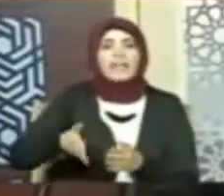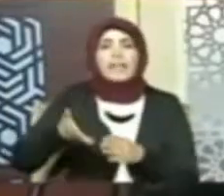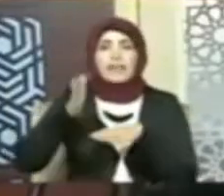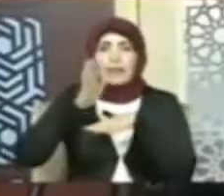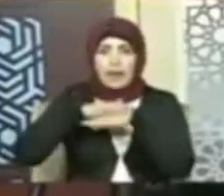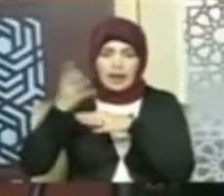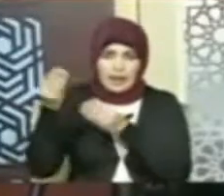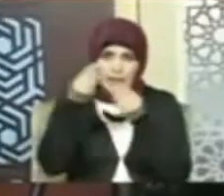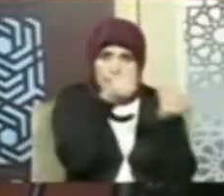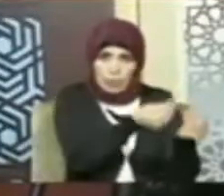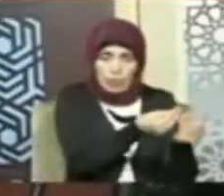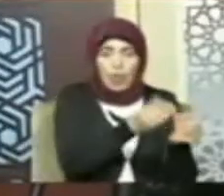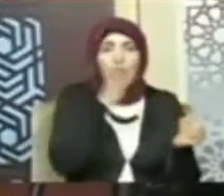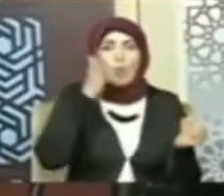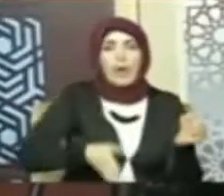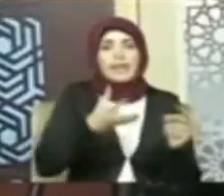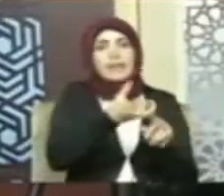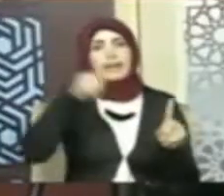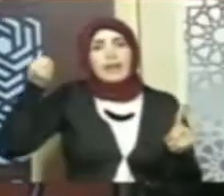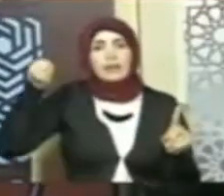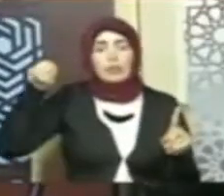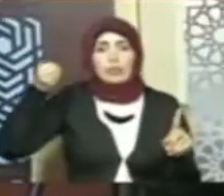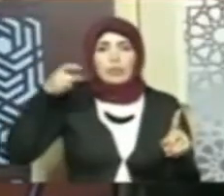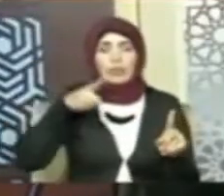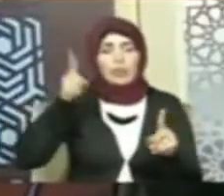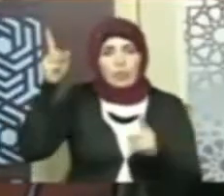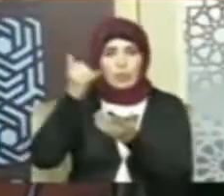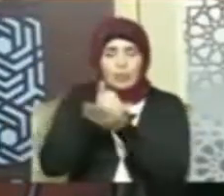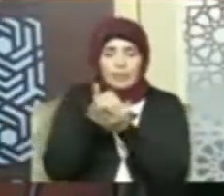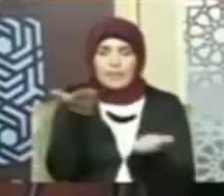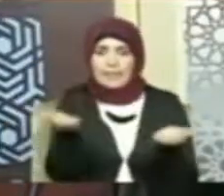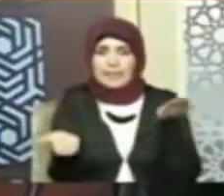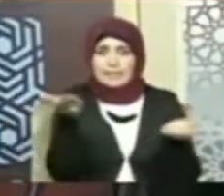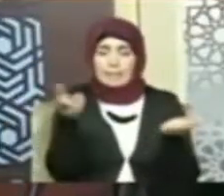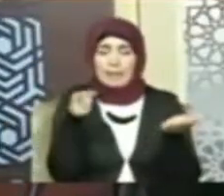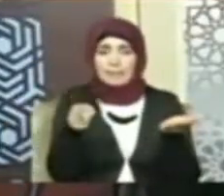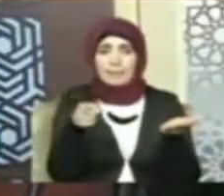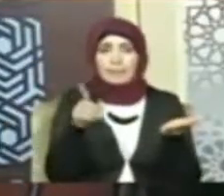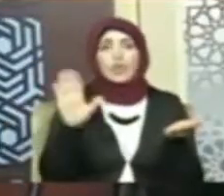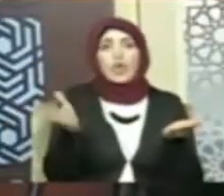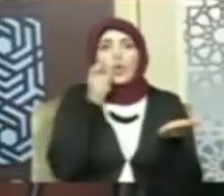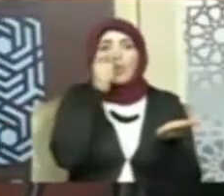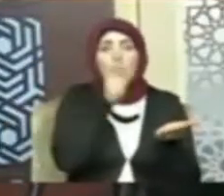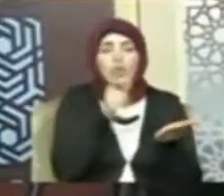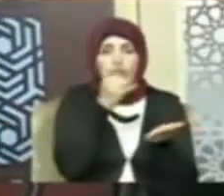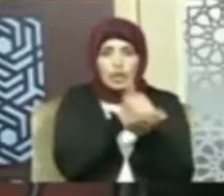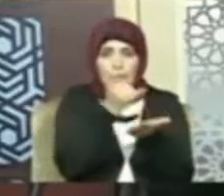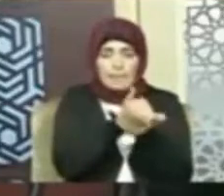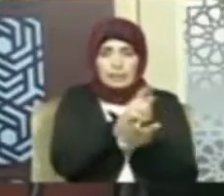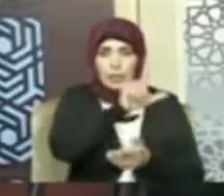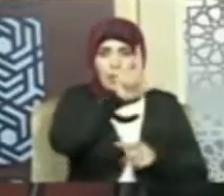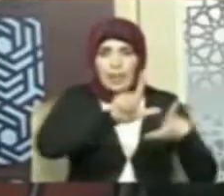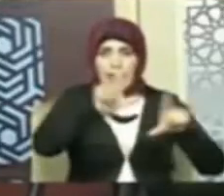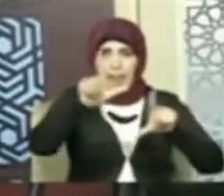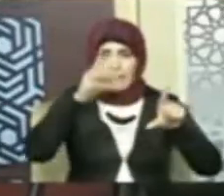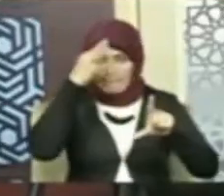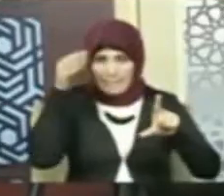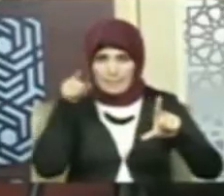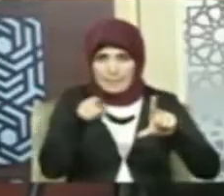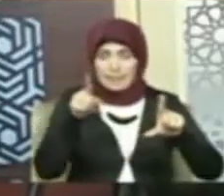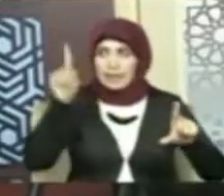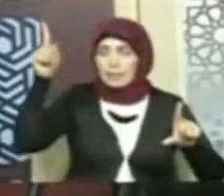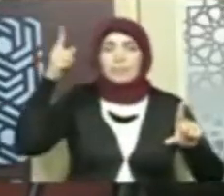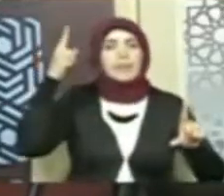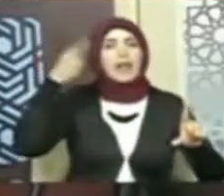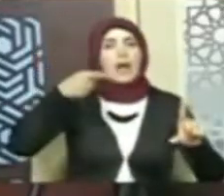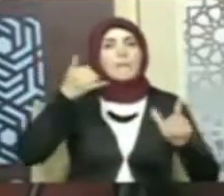ينزعه منه. فالعملية عملية نسبية، كل من ولي أمرا من الأمور فهو مسؤول